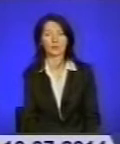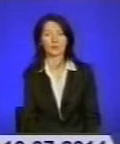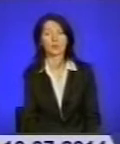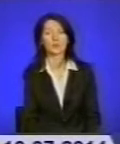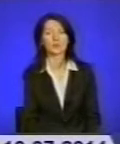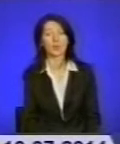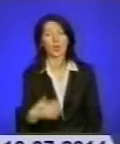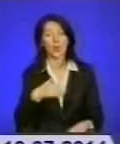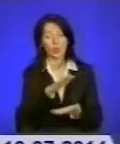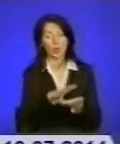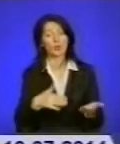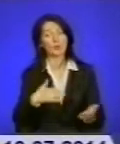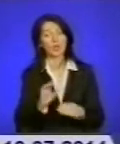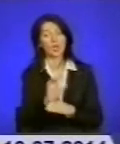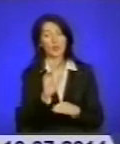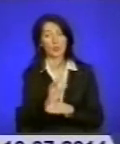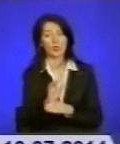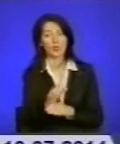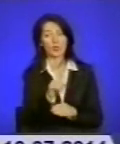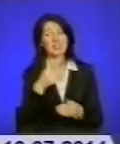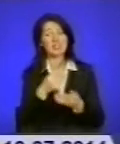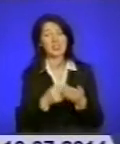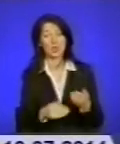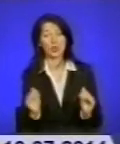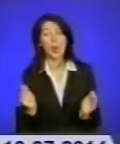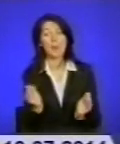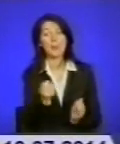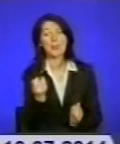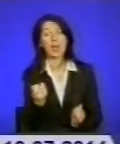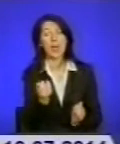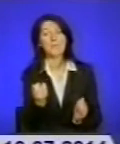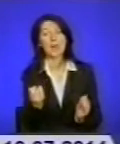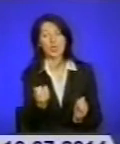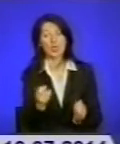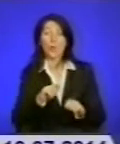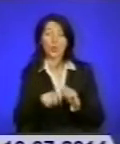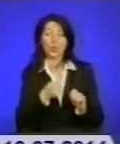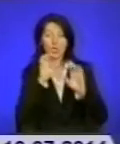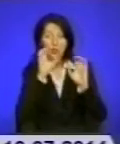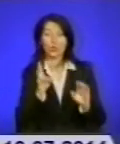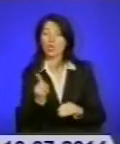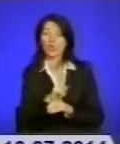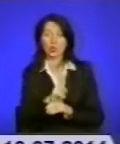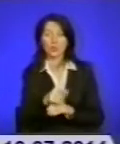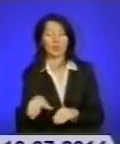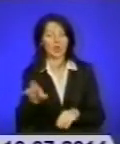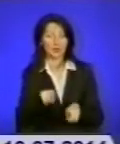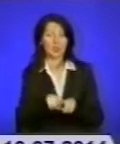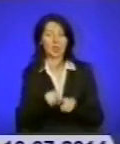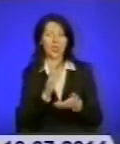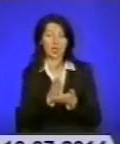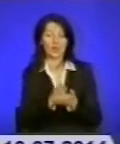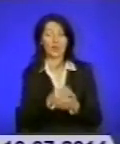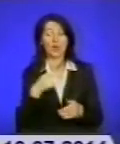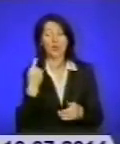І ми продовжуємо наш випуск. За статистикою, найменше порушників закону на Тернопільщині. Та все ж вони є. В області під